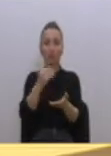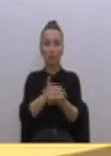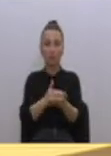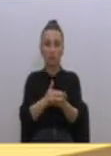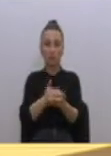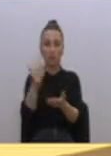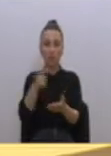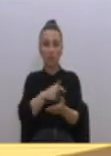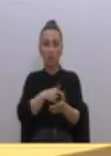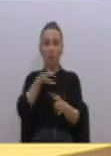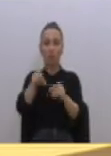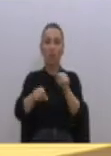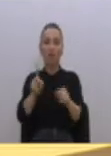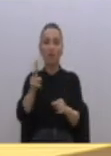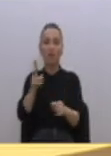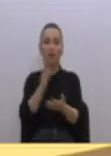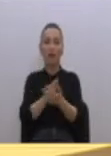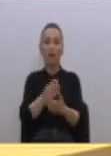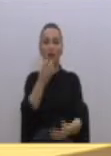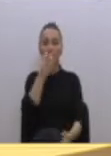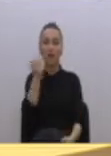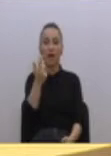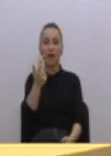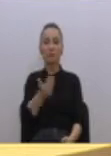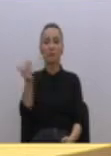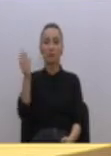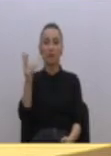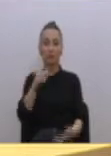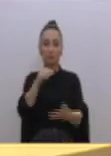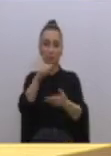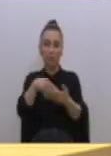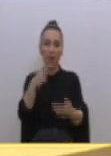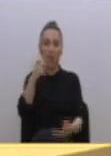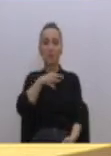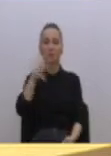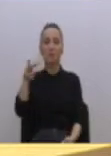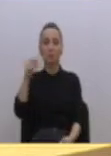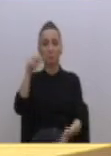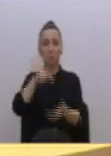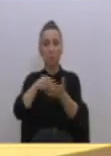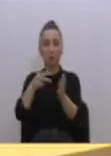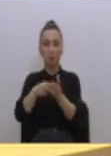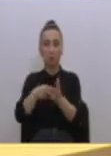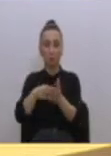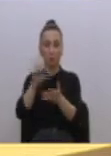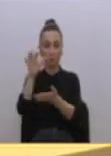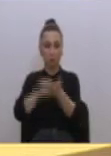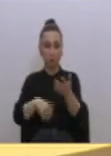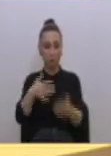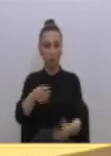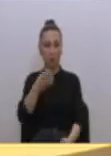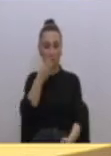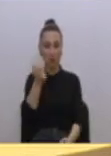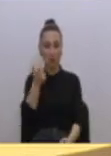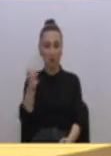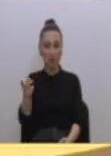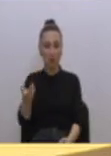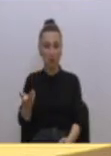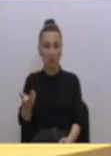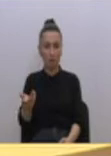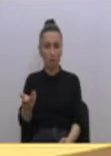თქვენი კომპანიები. აბა ვის ეკუთვნის თბილ გაზი? ჩამოწერეთ 100 მილიონი ბიუჯეტის ფული, ხო ჩამოწერეთ თბილ გაზს